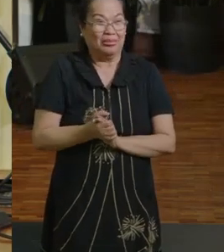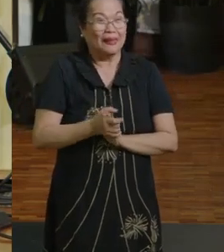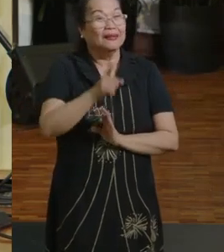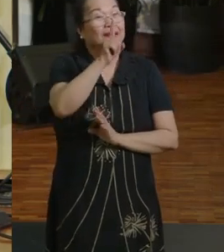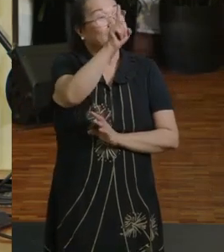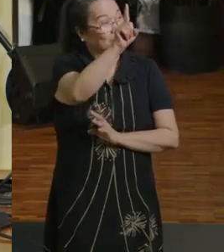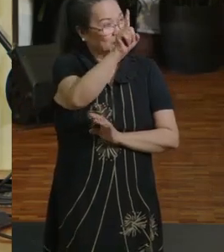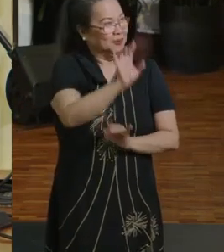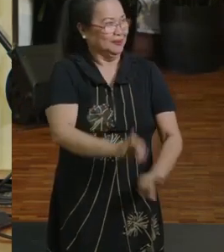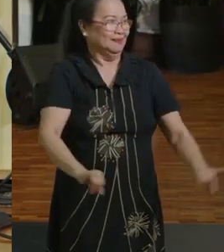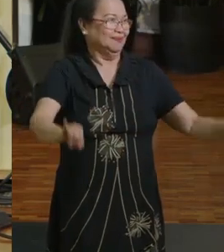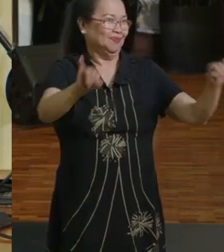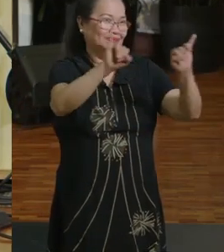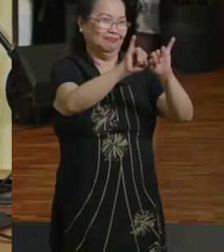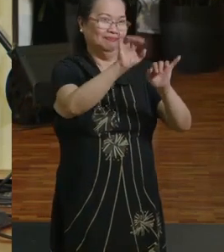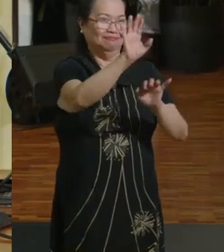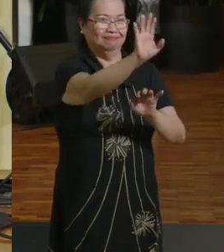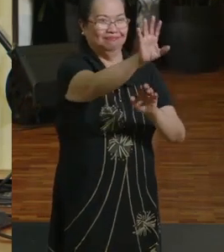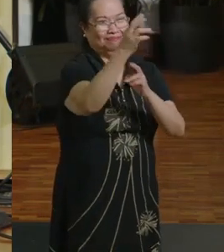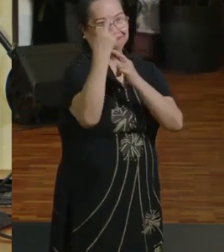Napakahalaga po ng inyong role